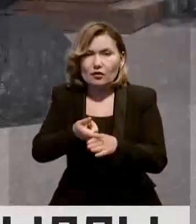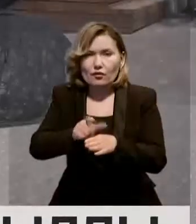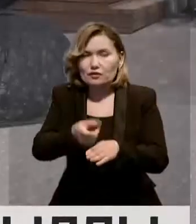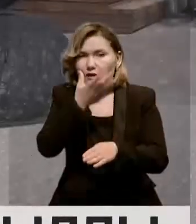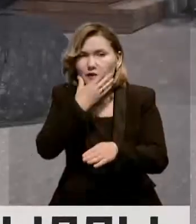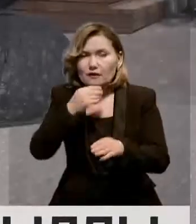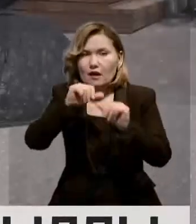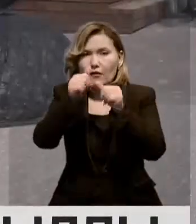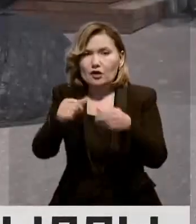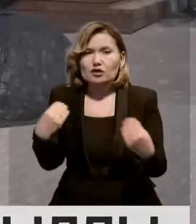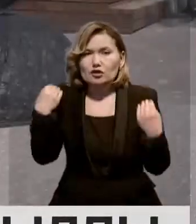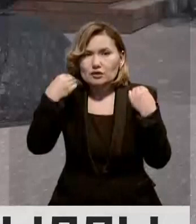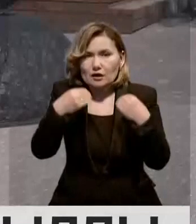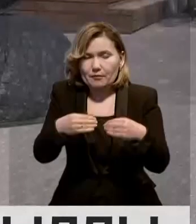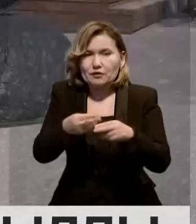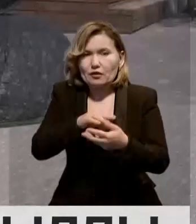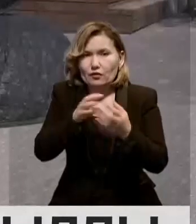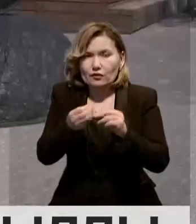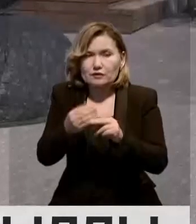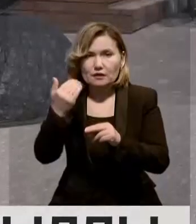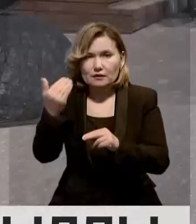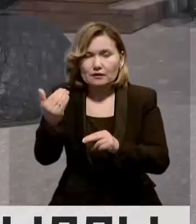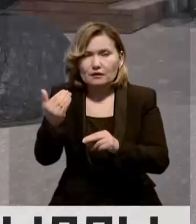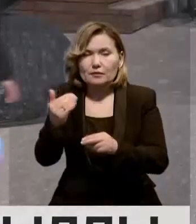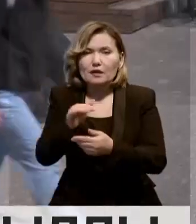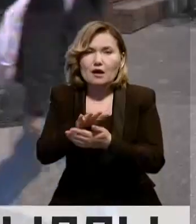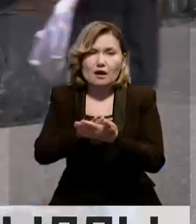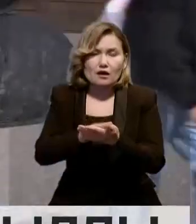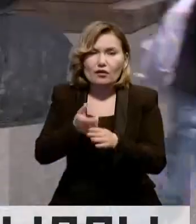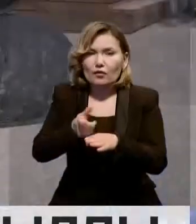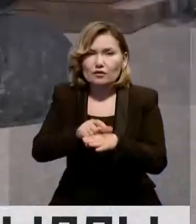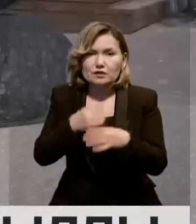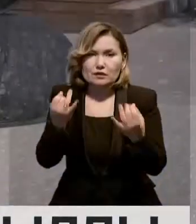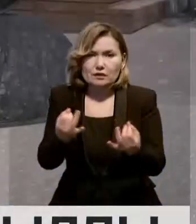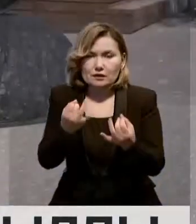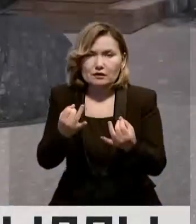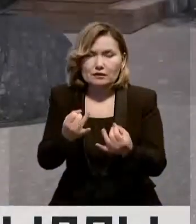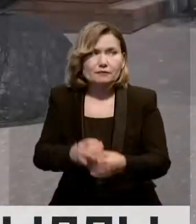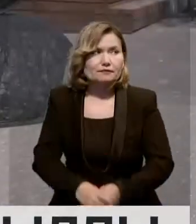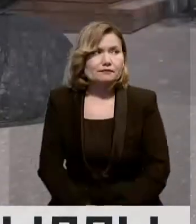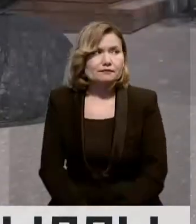орнынан тұрғызып, формасын шешкеннен кейін ары қарай күш талап етеді.